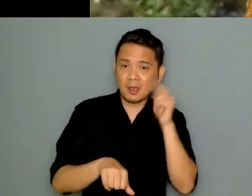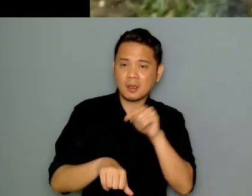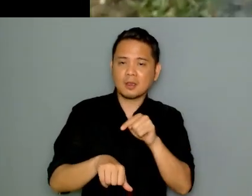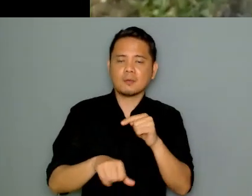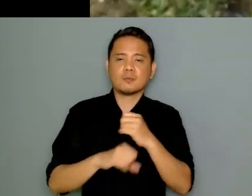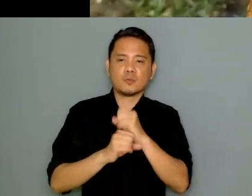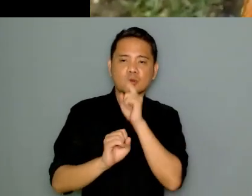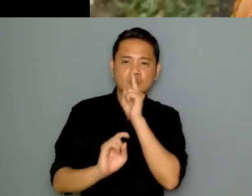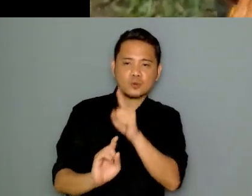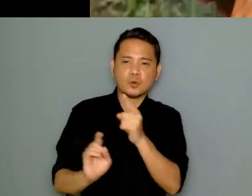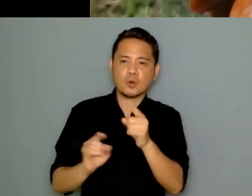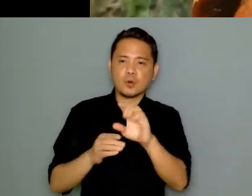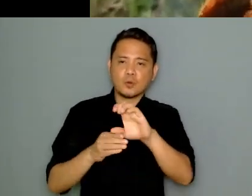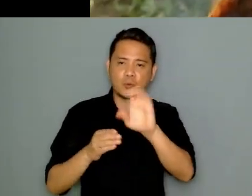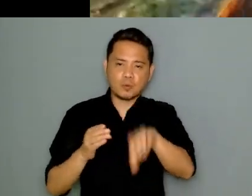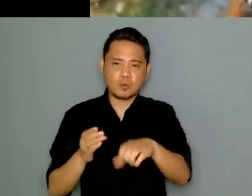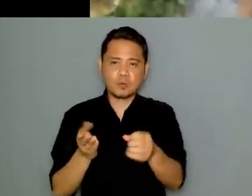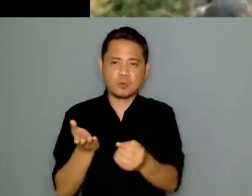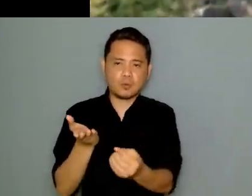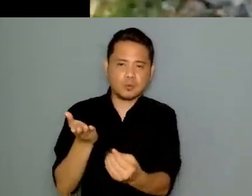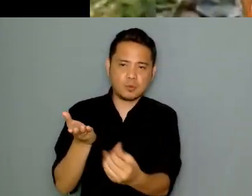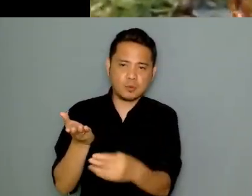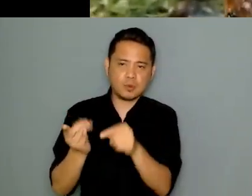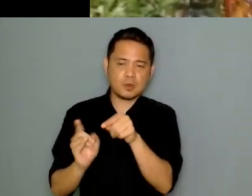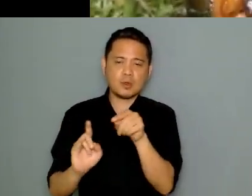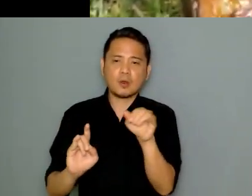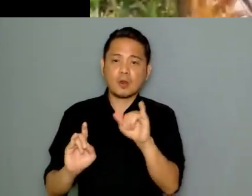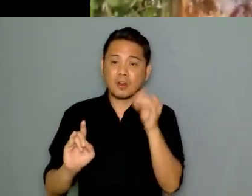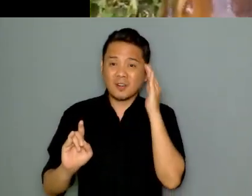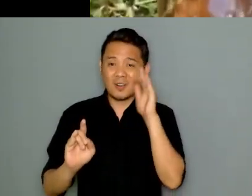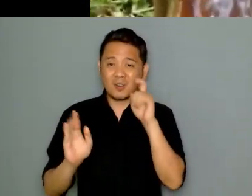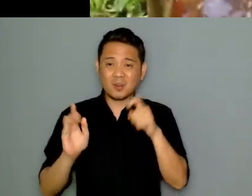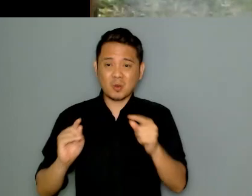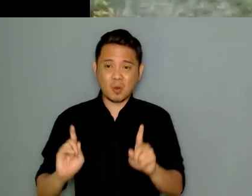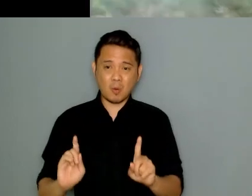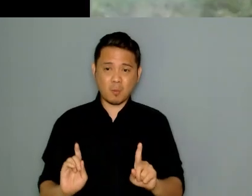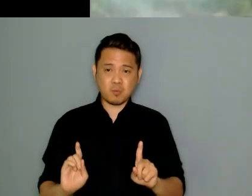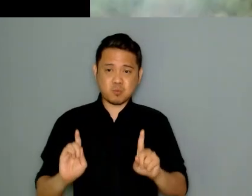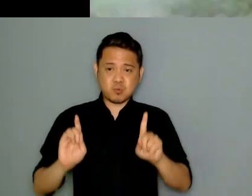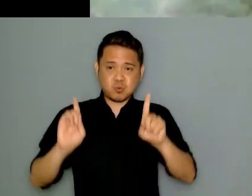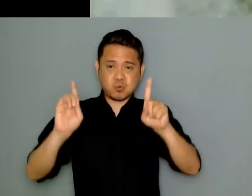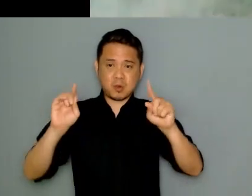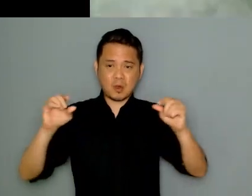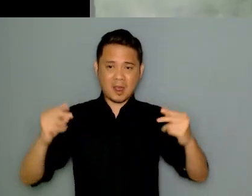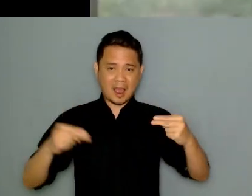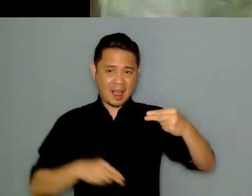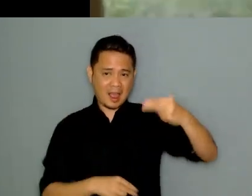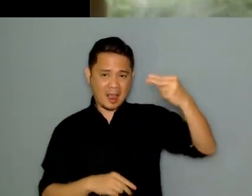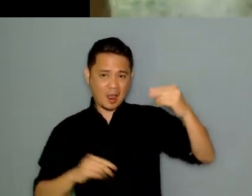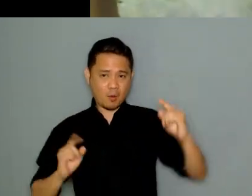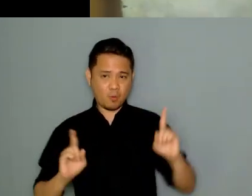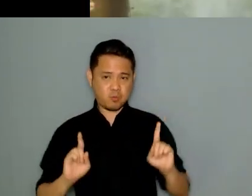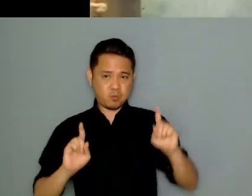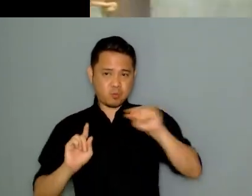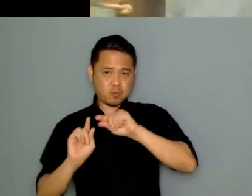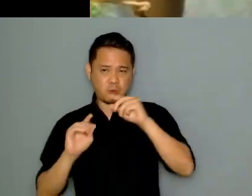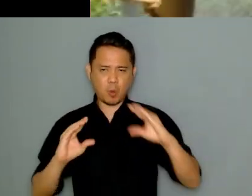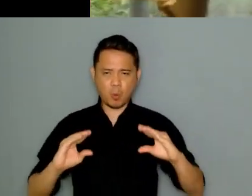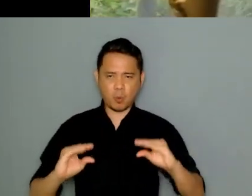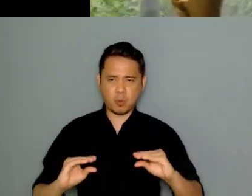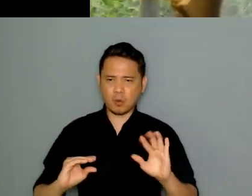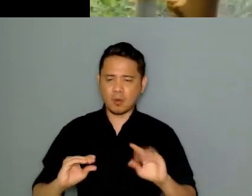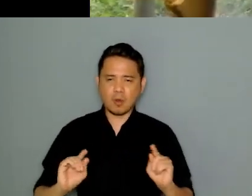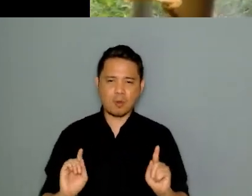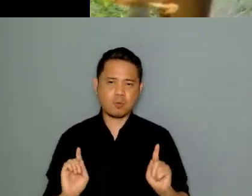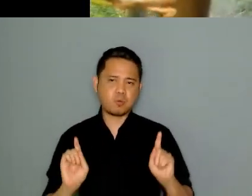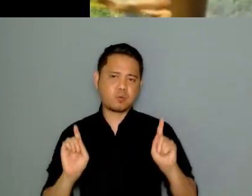yung ating ihawan, dahil nga po ito yung isa sa pamamaraan na para ma-juicy yung isda at